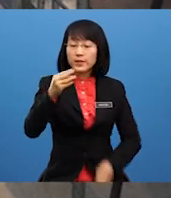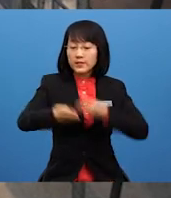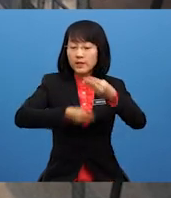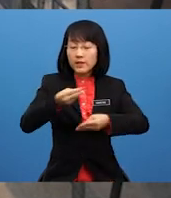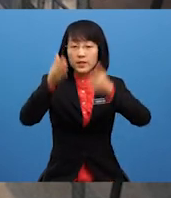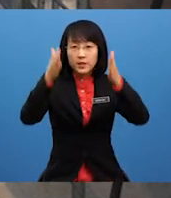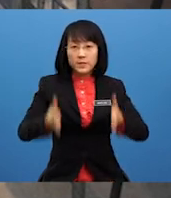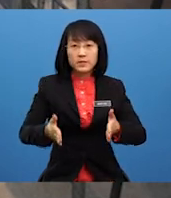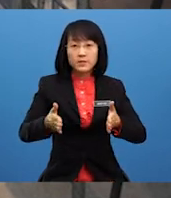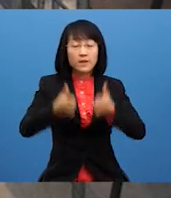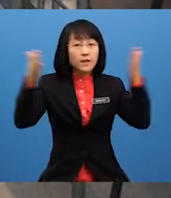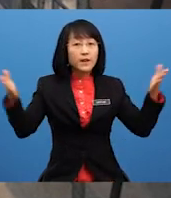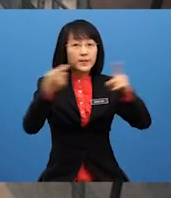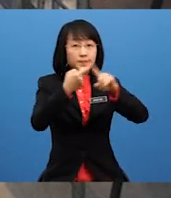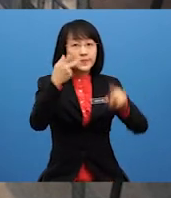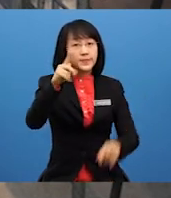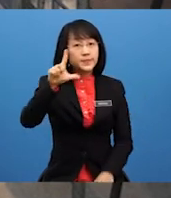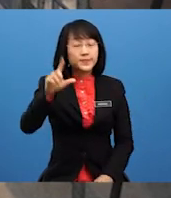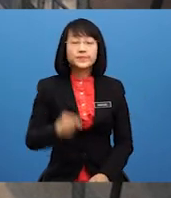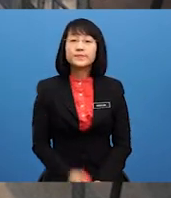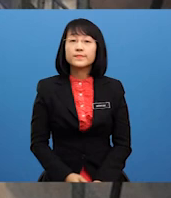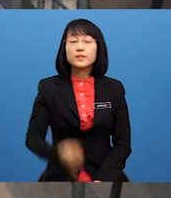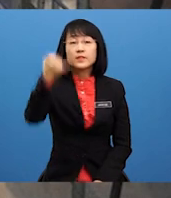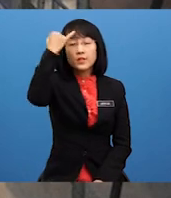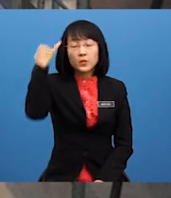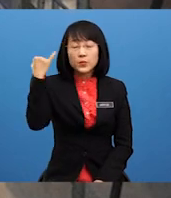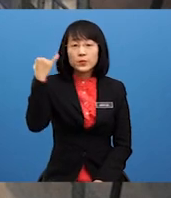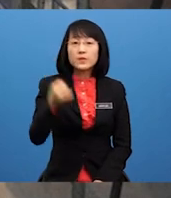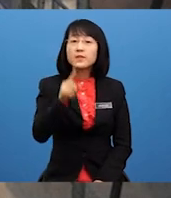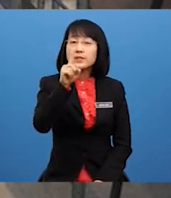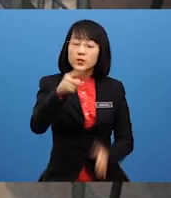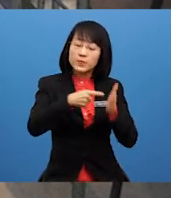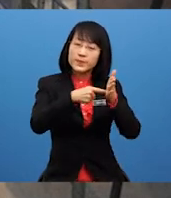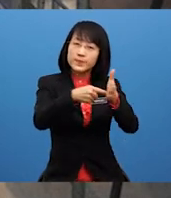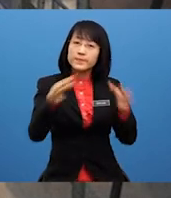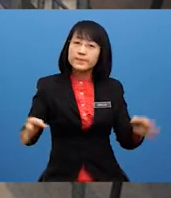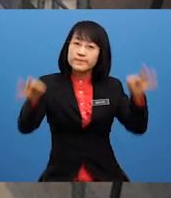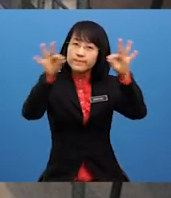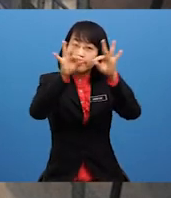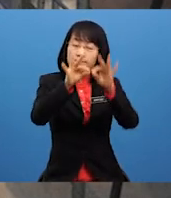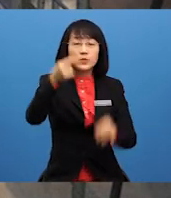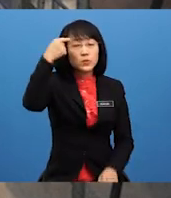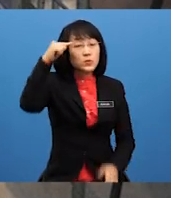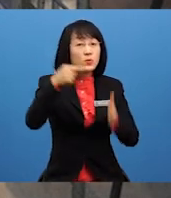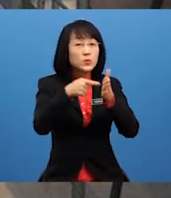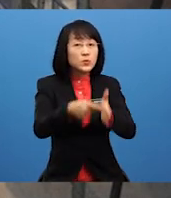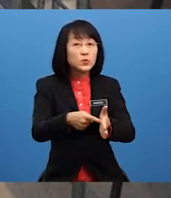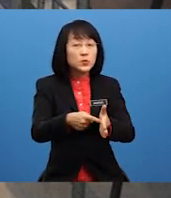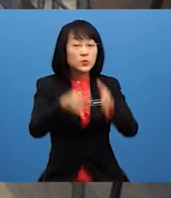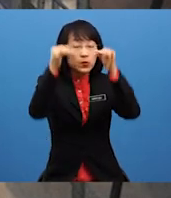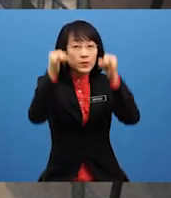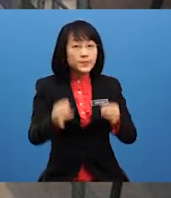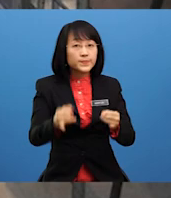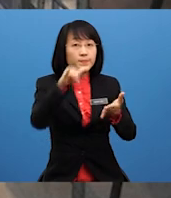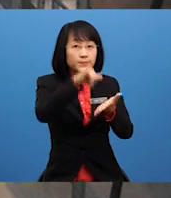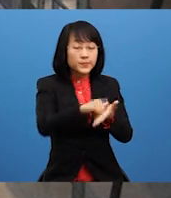Lumpur. Selain itu, ilmu adalah salah satu petunjuk penting bagi seseorang insan yang menunjukkan